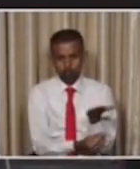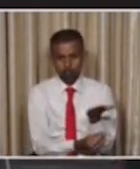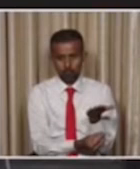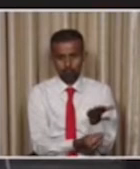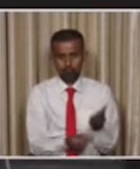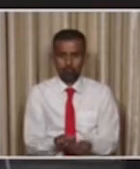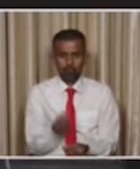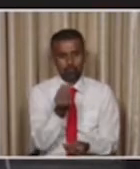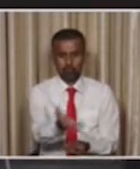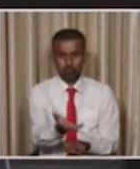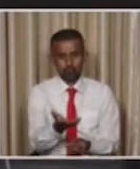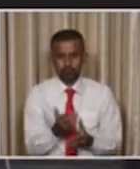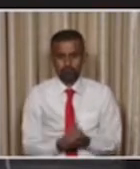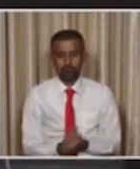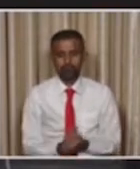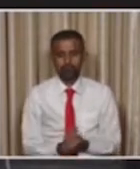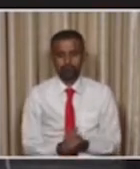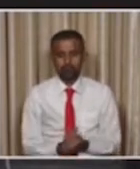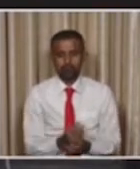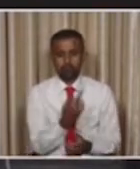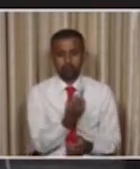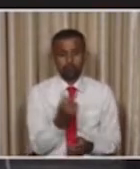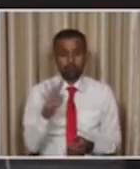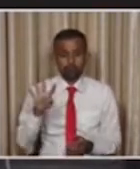මම සභාගත කරන්න කැමැතියි. ඒ අනුව